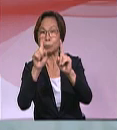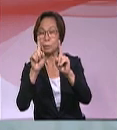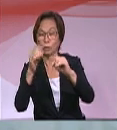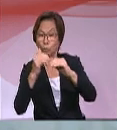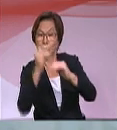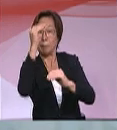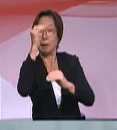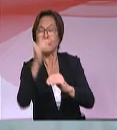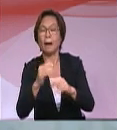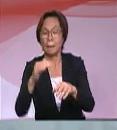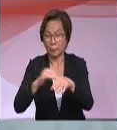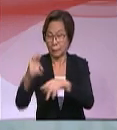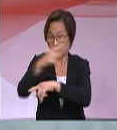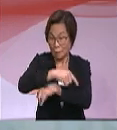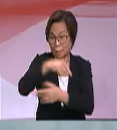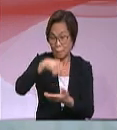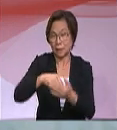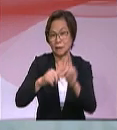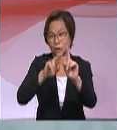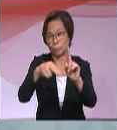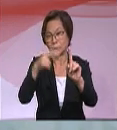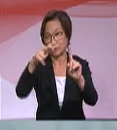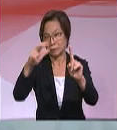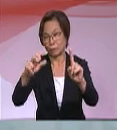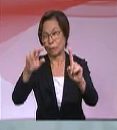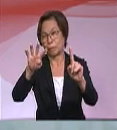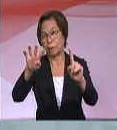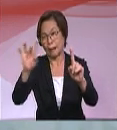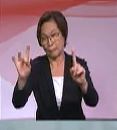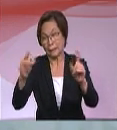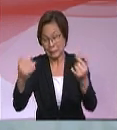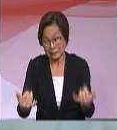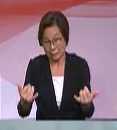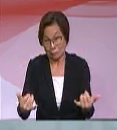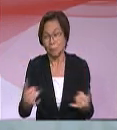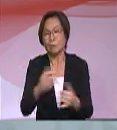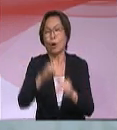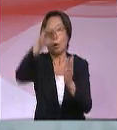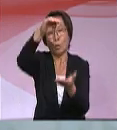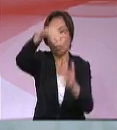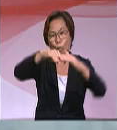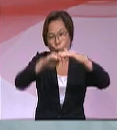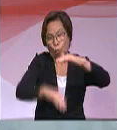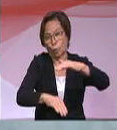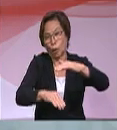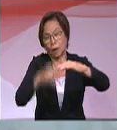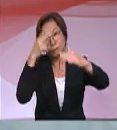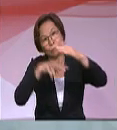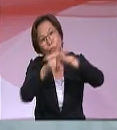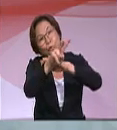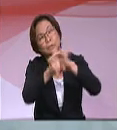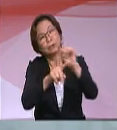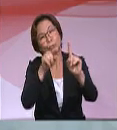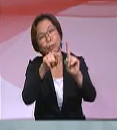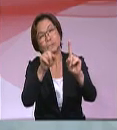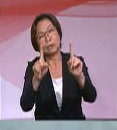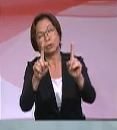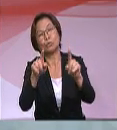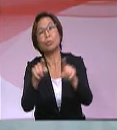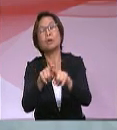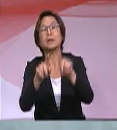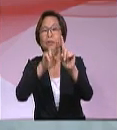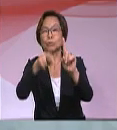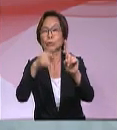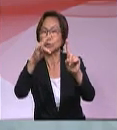hari ini, kes dilaporkan ialah 1,348 kes dan kurang daripada unjuran iaitu 1.1, iaitu